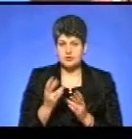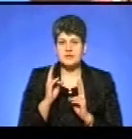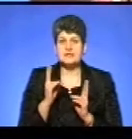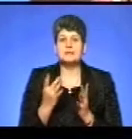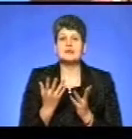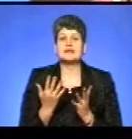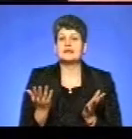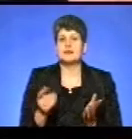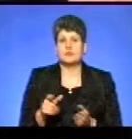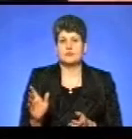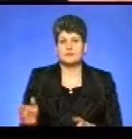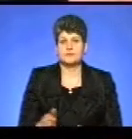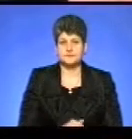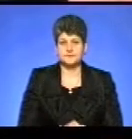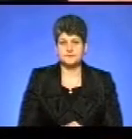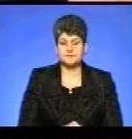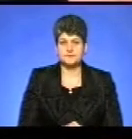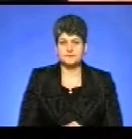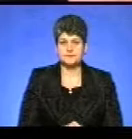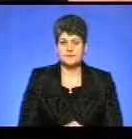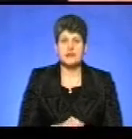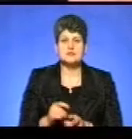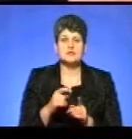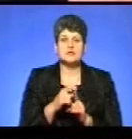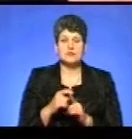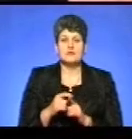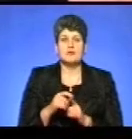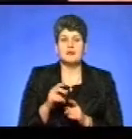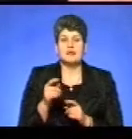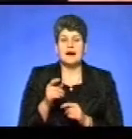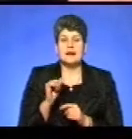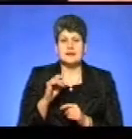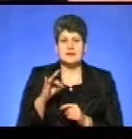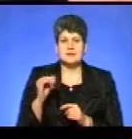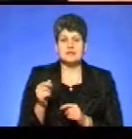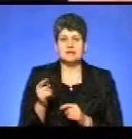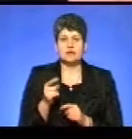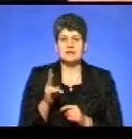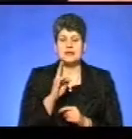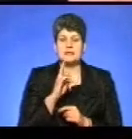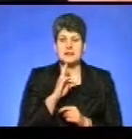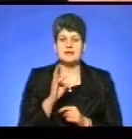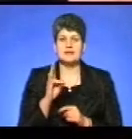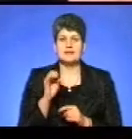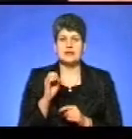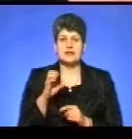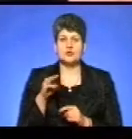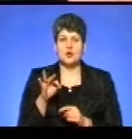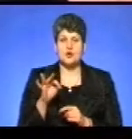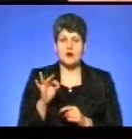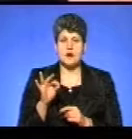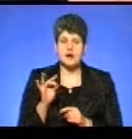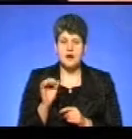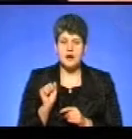кількість. За словами архієпископа Тернопільського і Кременецького Православної церкви України Нестора, після об'єднавчого